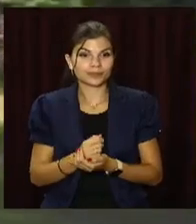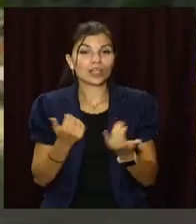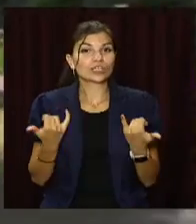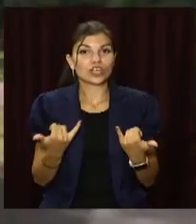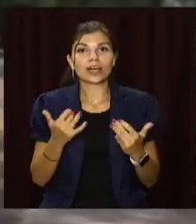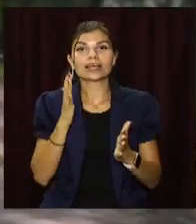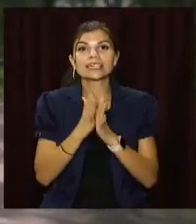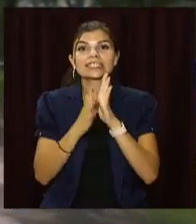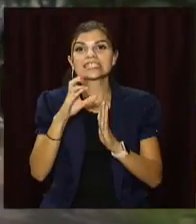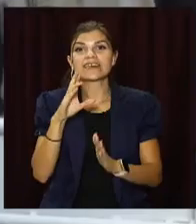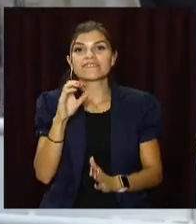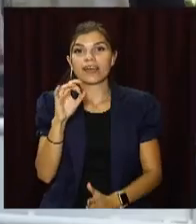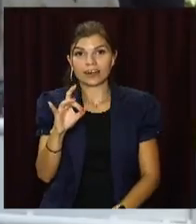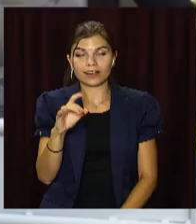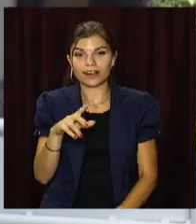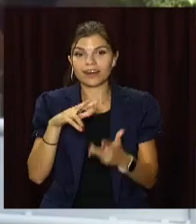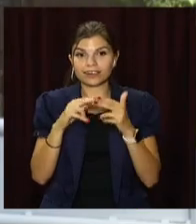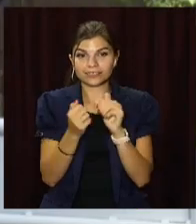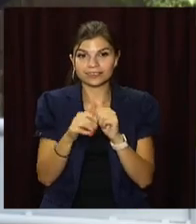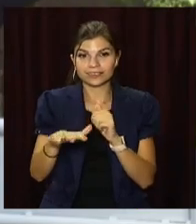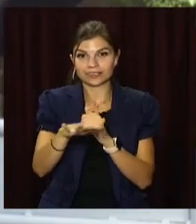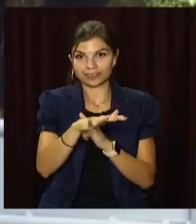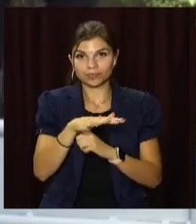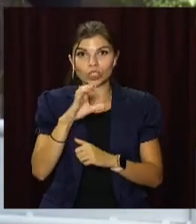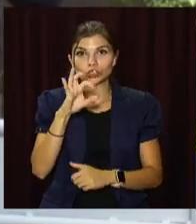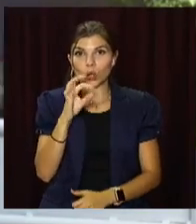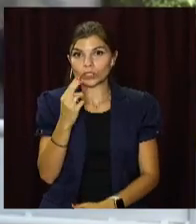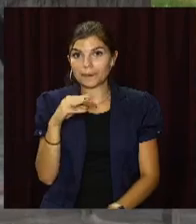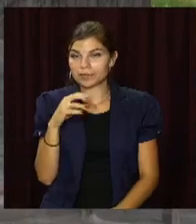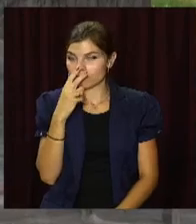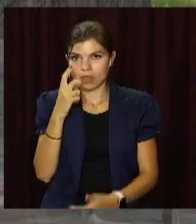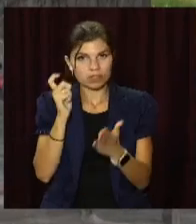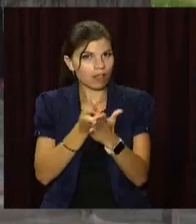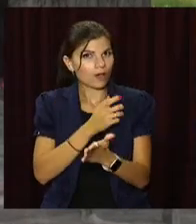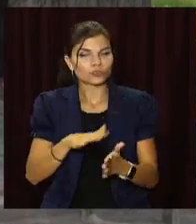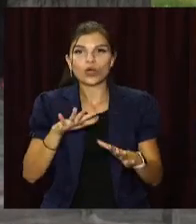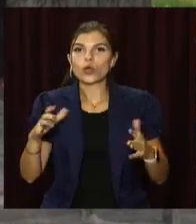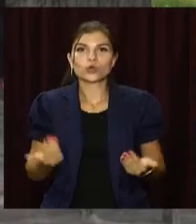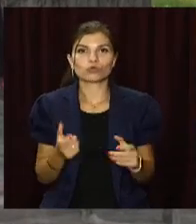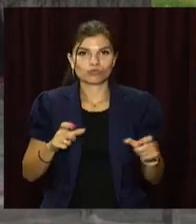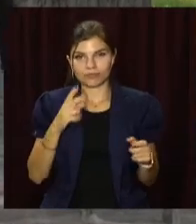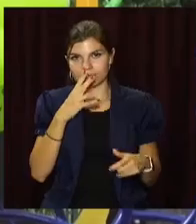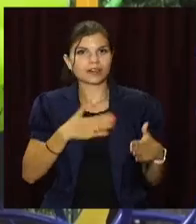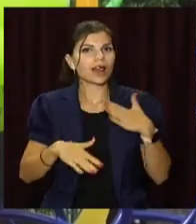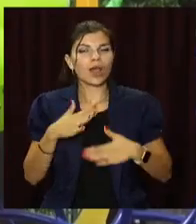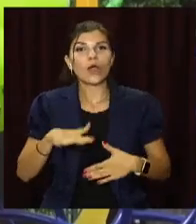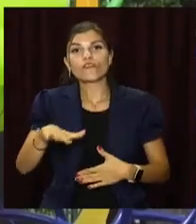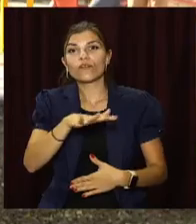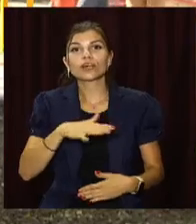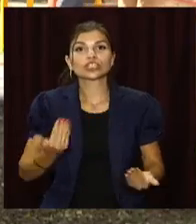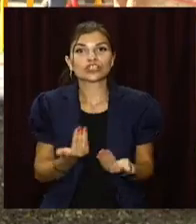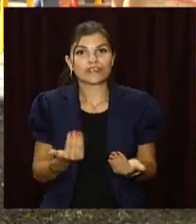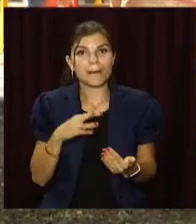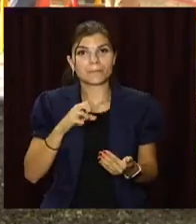Зараз сквер в одному зі спальних районів Кам'янського соцмісті не впізнати, радіють місцеві. Кажуть, у них на житловому масиві